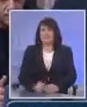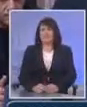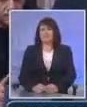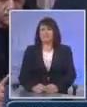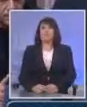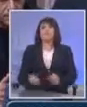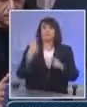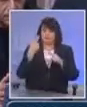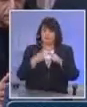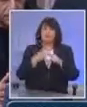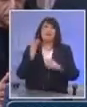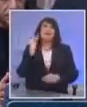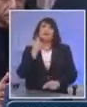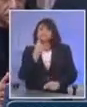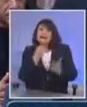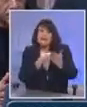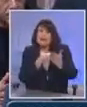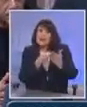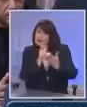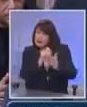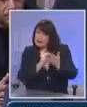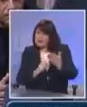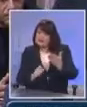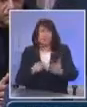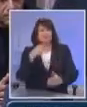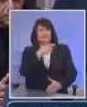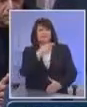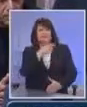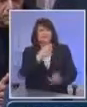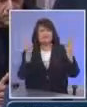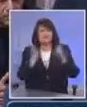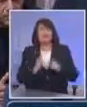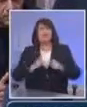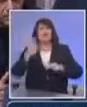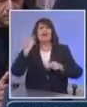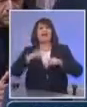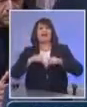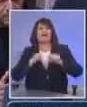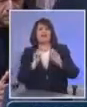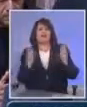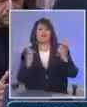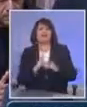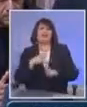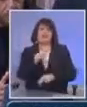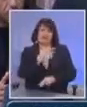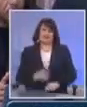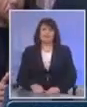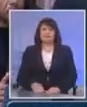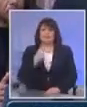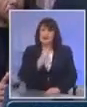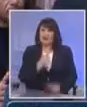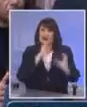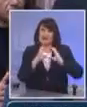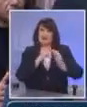τον κόπο να ακουστούν τα λόγια του, γιατί έχετε σκοπό τον περιορισμό της διδασκαλίας των αρχαίων ελληνικών. Η επικοινωνία